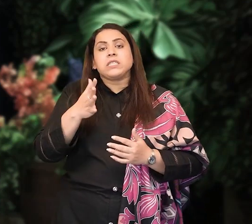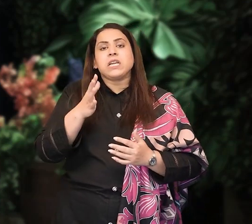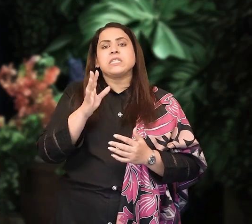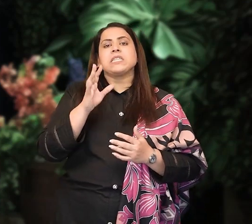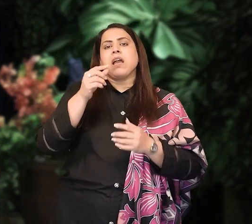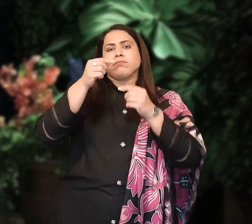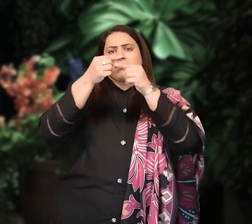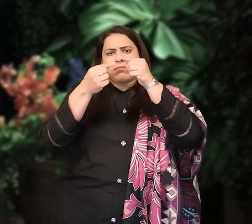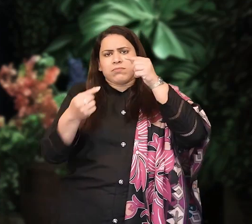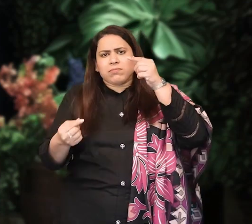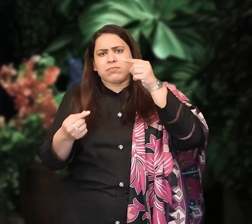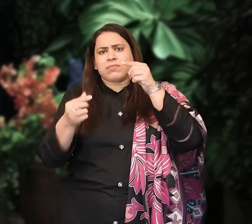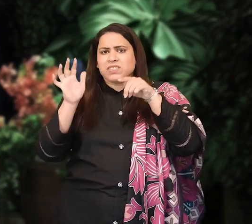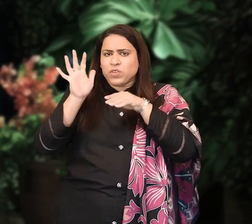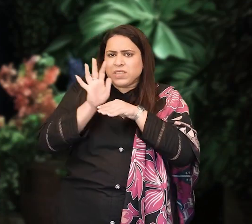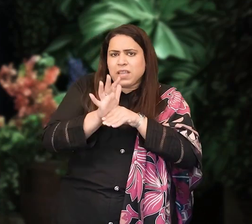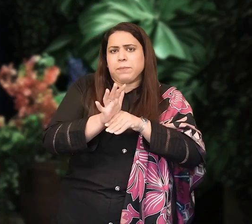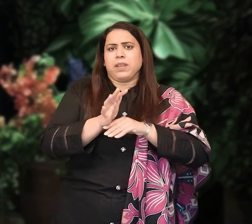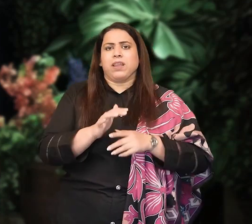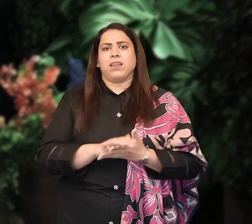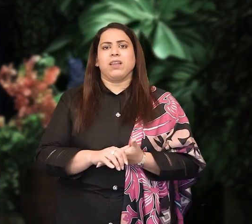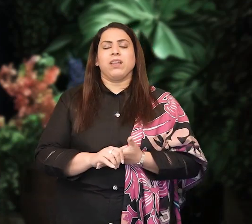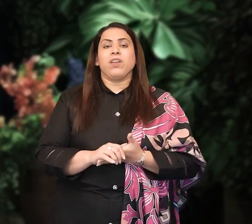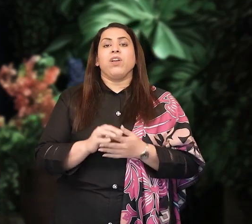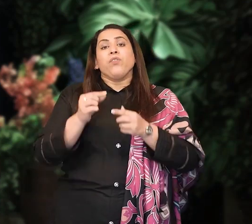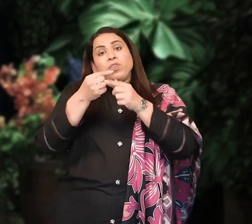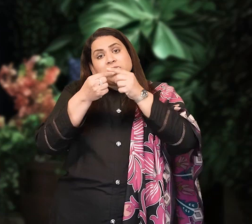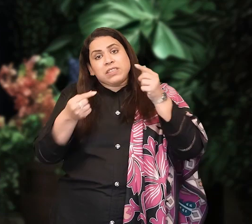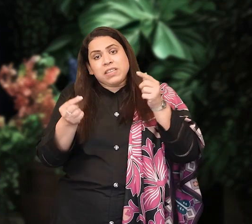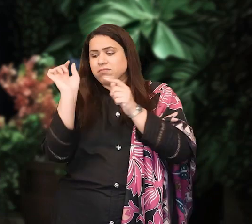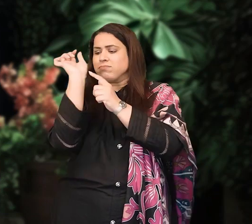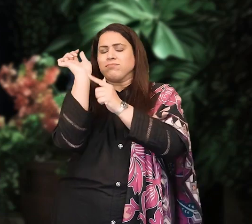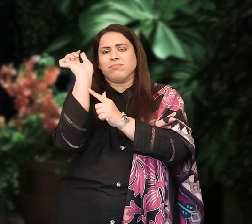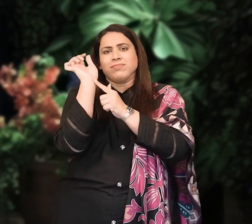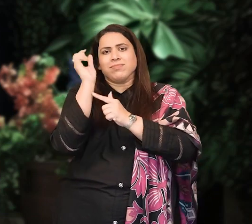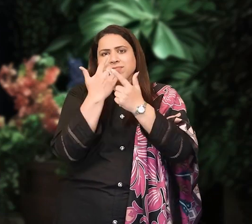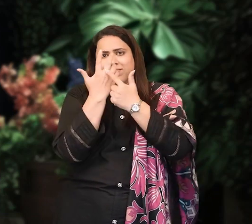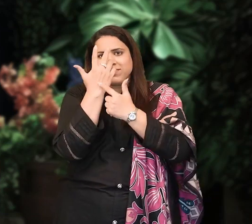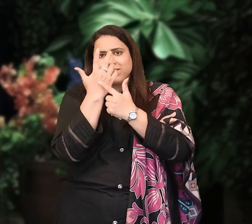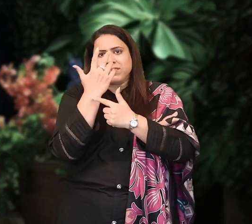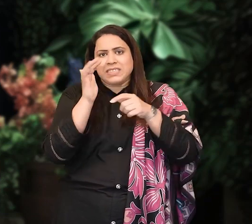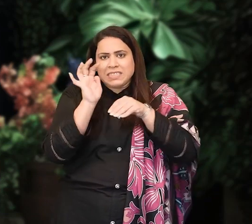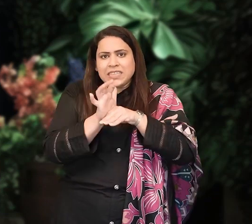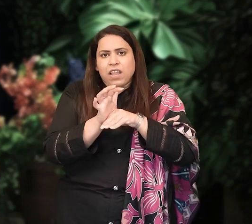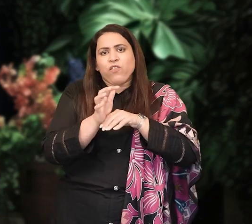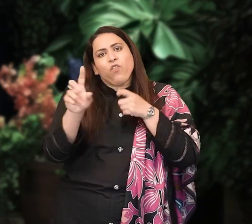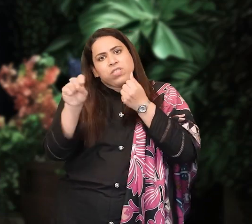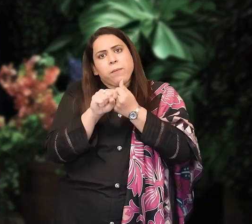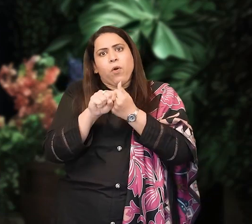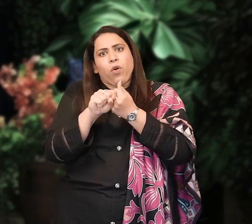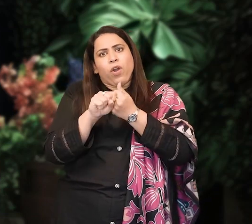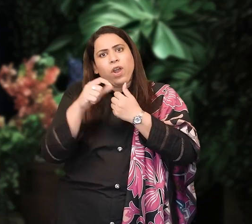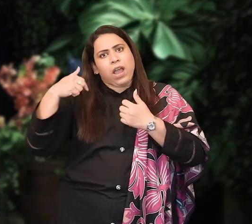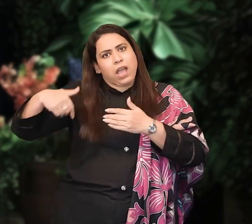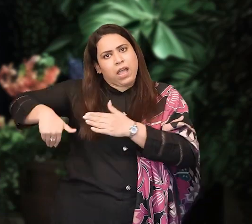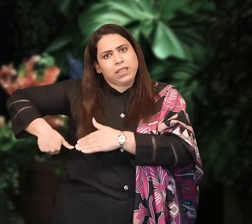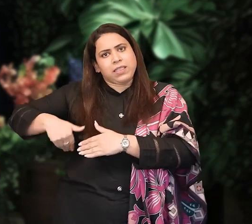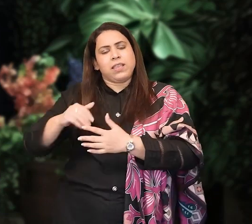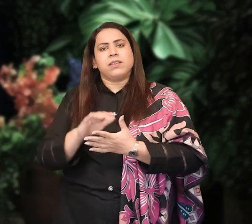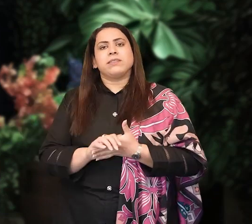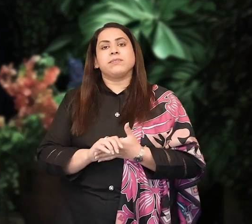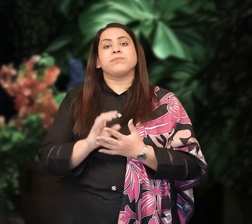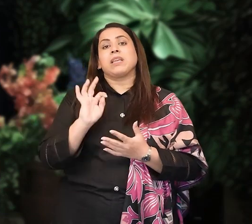आपकी नर्व यानी कि नाड़ें दब रही हैं। नाड़ स्पेसिफिकली वो वाली जो शियाटिक नर्व है जो हमारी शियाटिक रीजन को सप्लाई करती है, जिसकी वजह